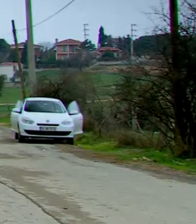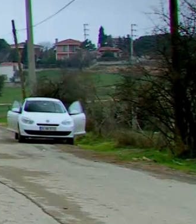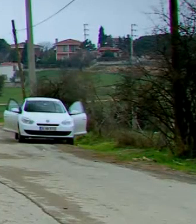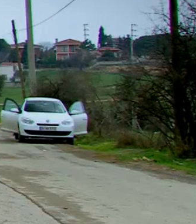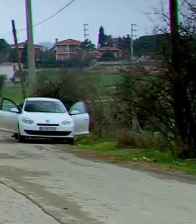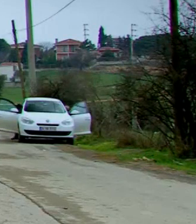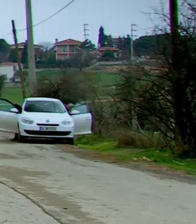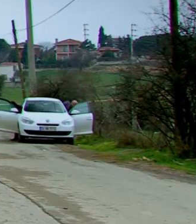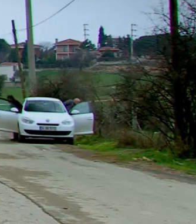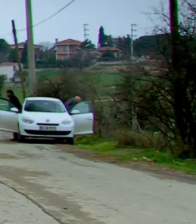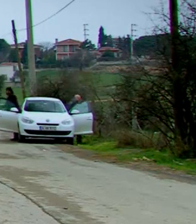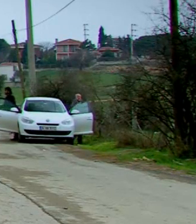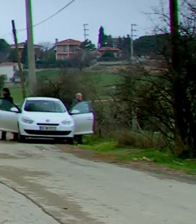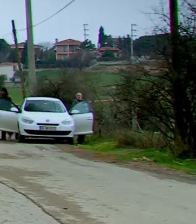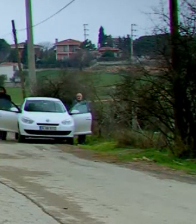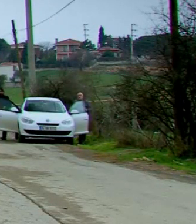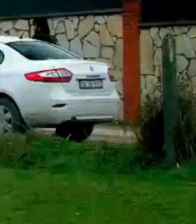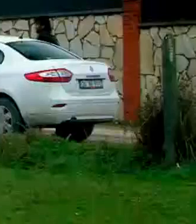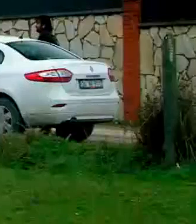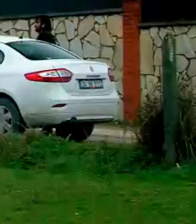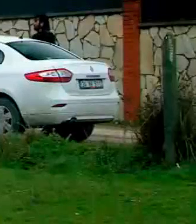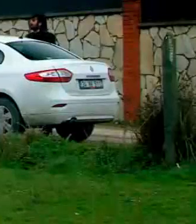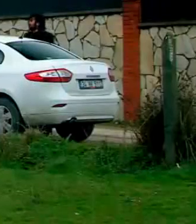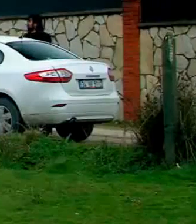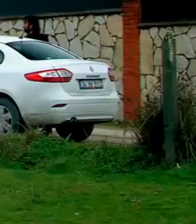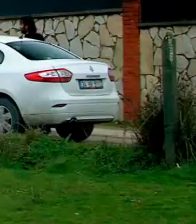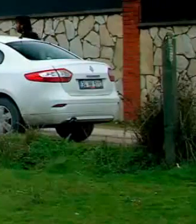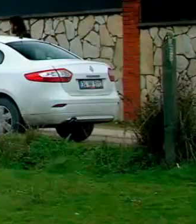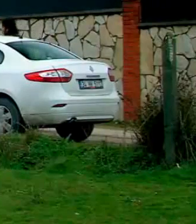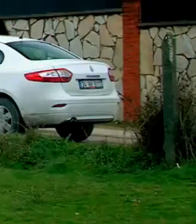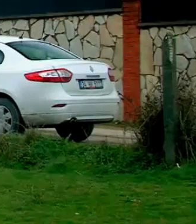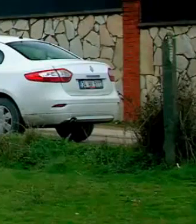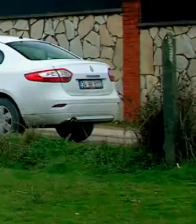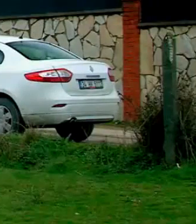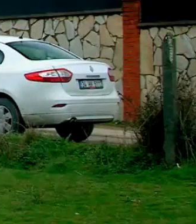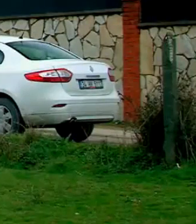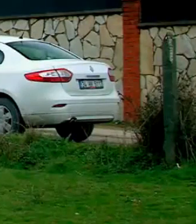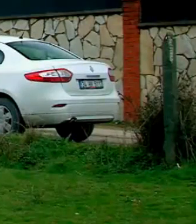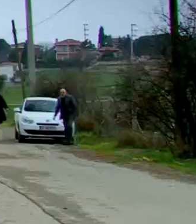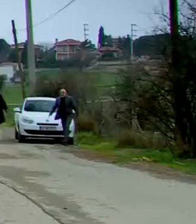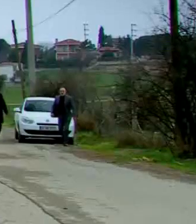doğru ilerliyorlar. İkisi de 40'lı yaşlarda. Bir uzun saçlı esmer, diğeri kel ve sakallı.